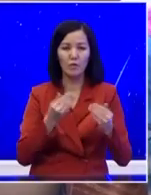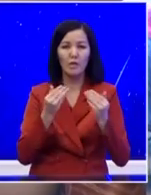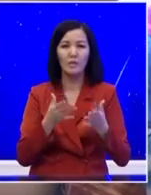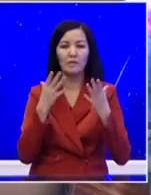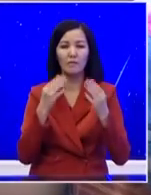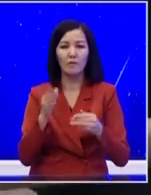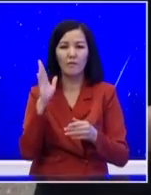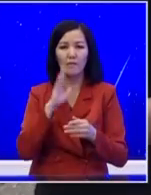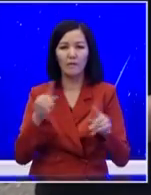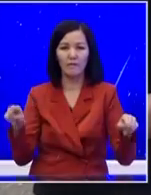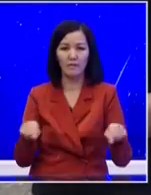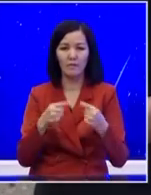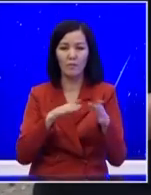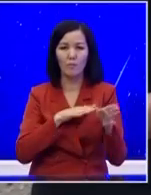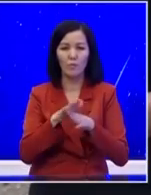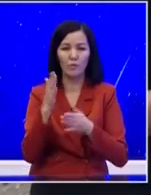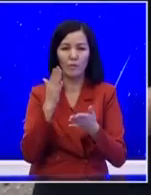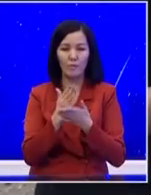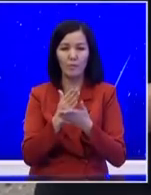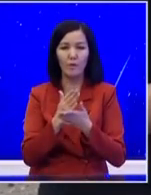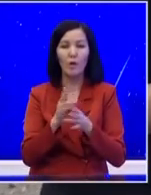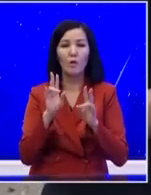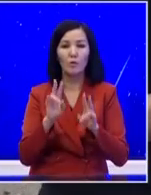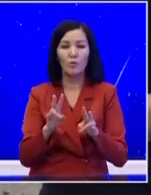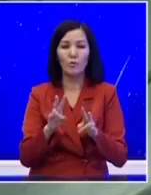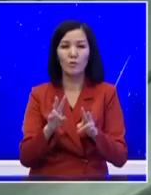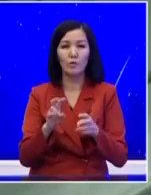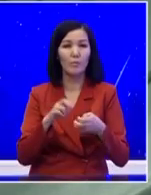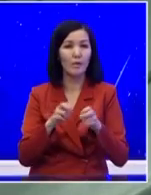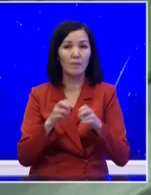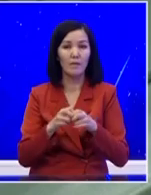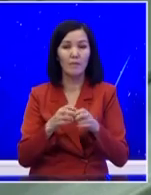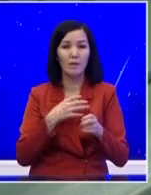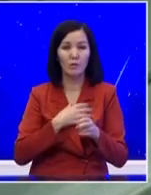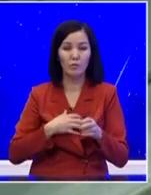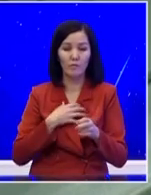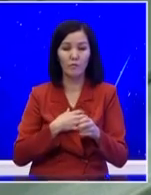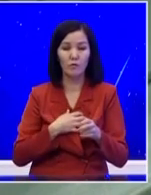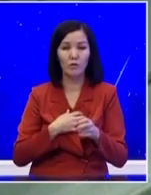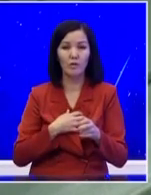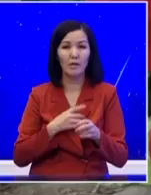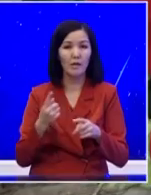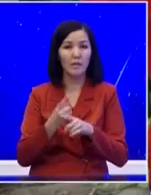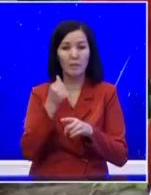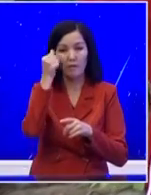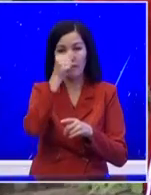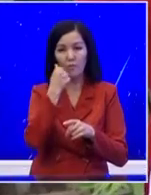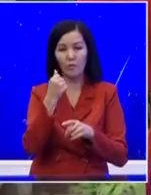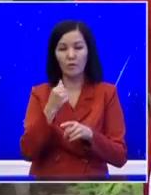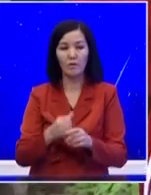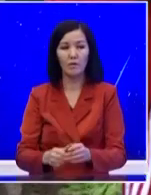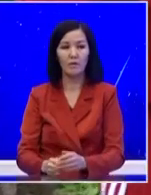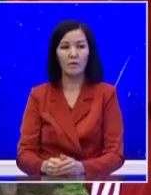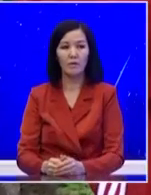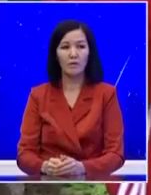подача воды восстановлена в полном объеме. Однако, как выяснилось, проблема тревожит местное население не первый год. Конечно. Вот